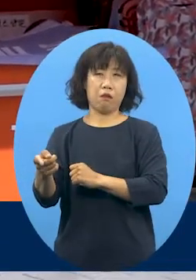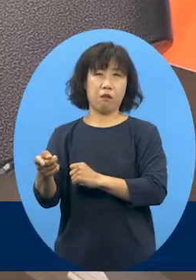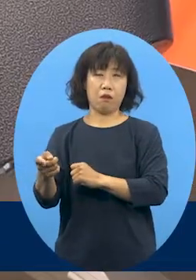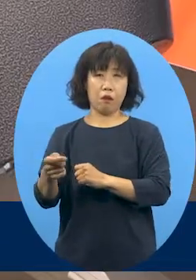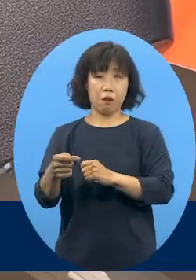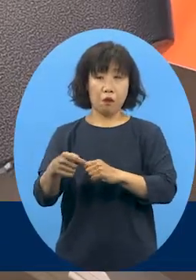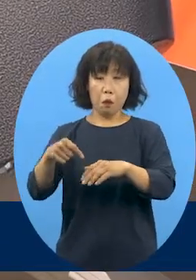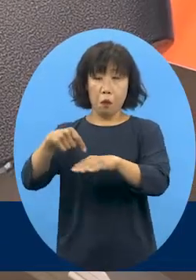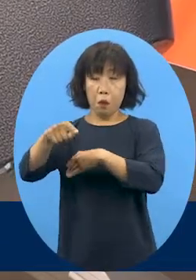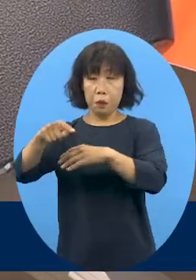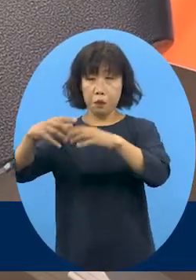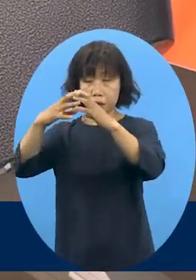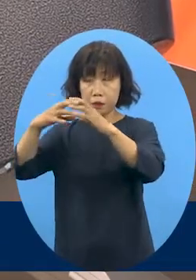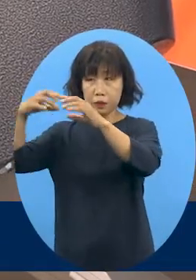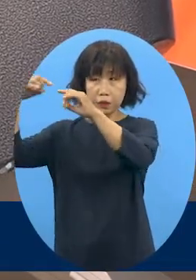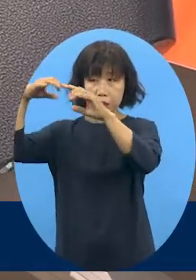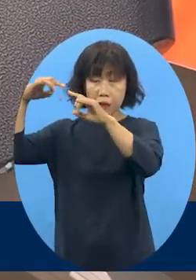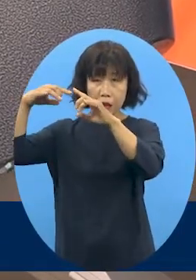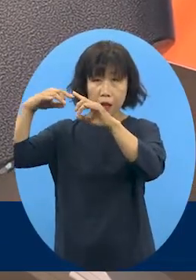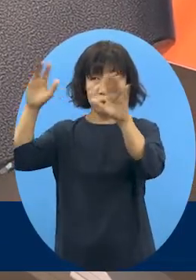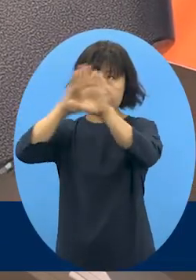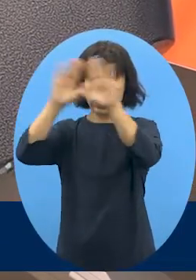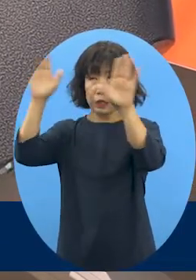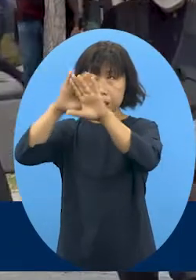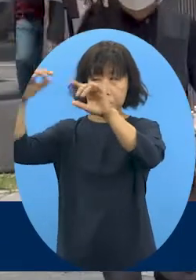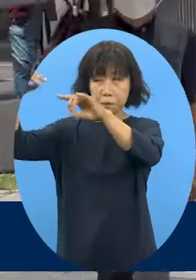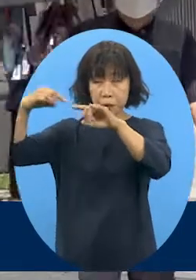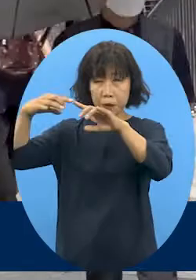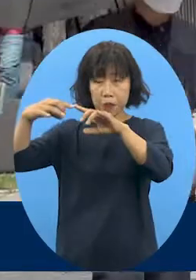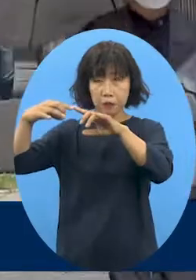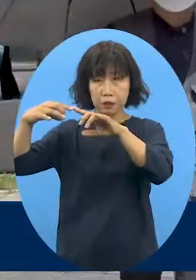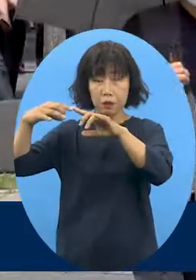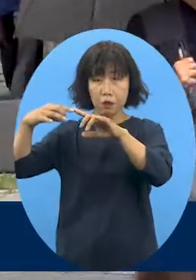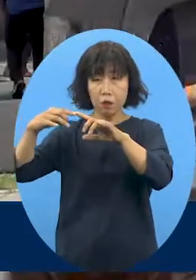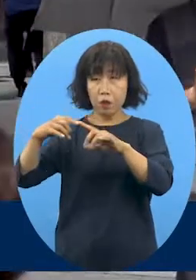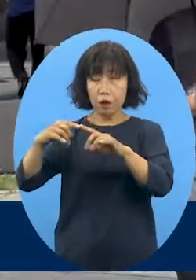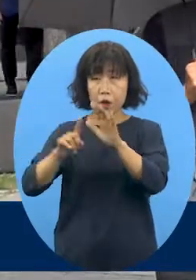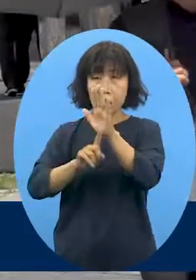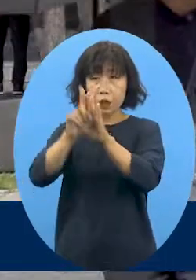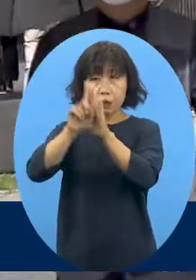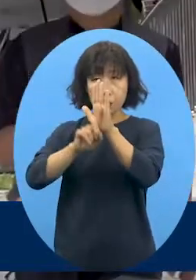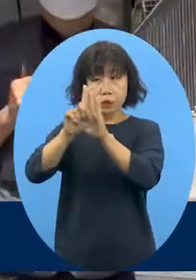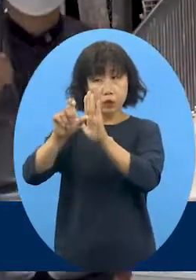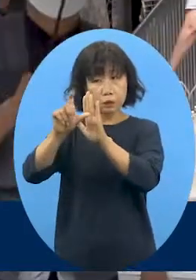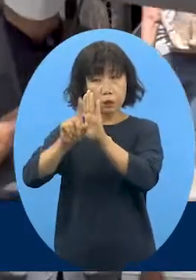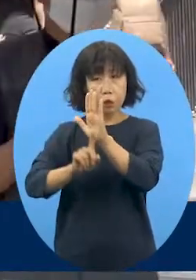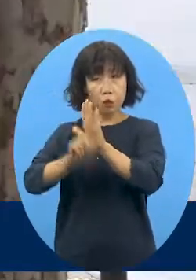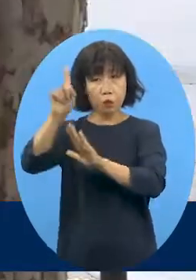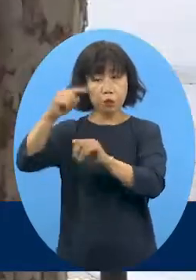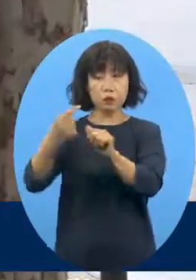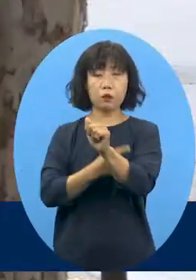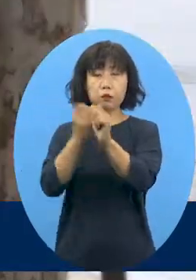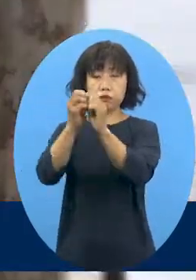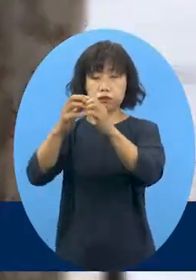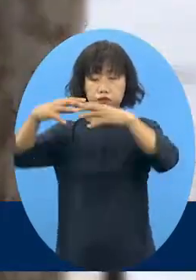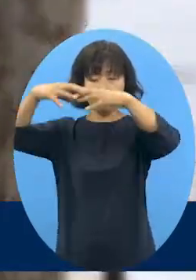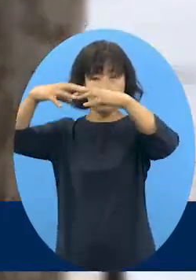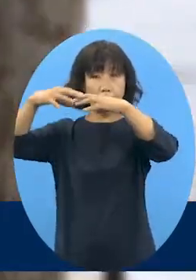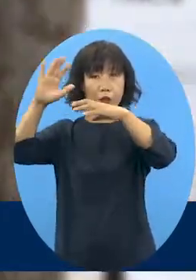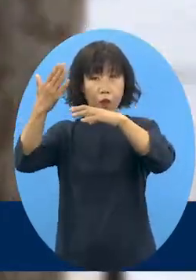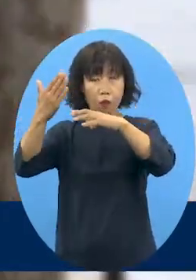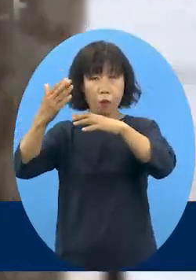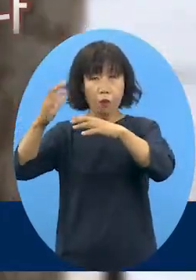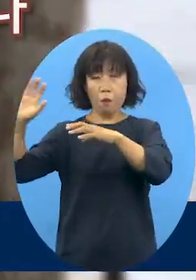있습니다 외부에 설치된 측정기를 통해 날씨를 감지하는 기능을 갖추고 있어 기온이 15도 이상 올라가면 자동으로